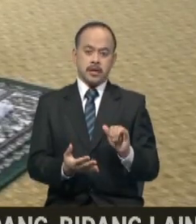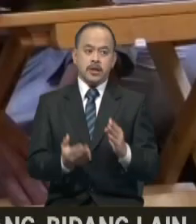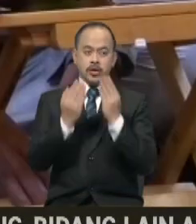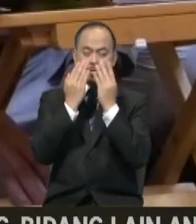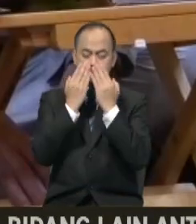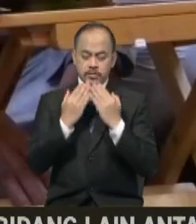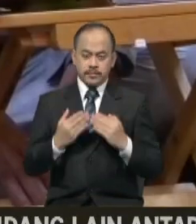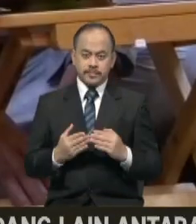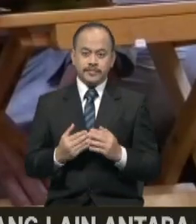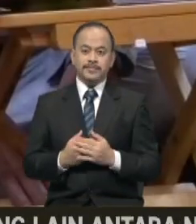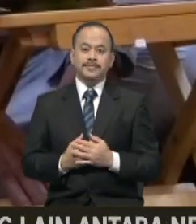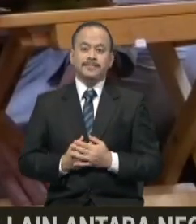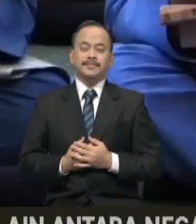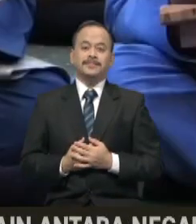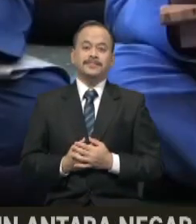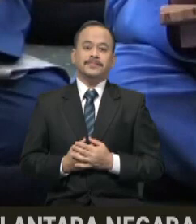kesyukuran.